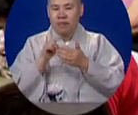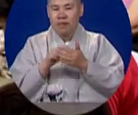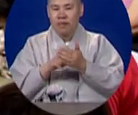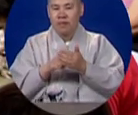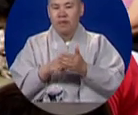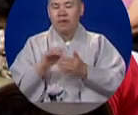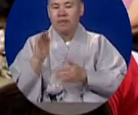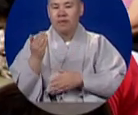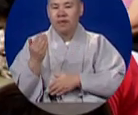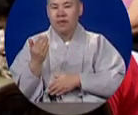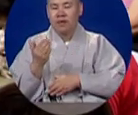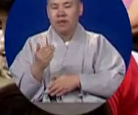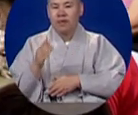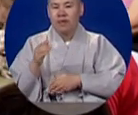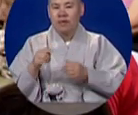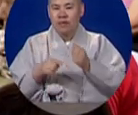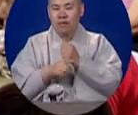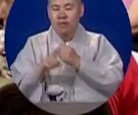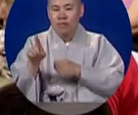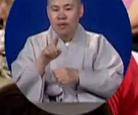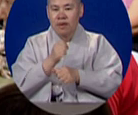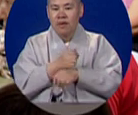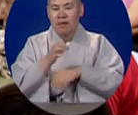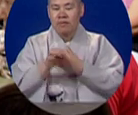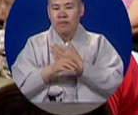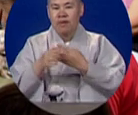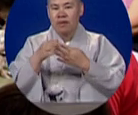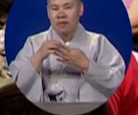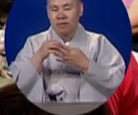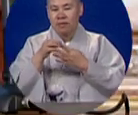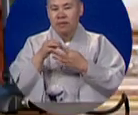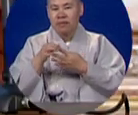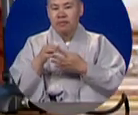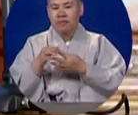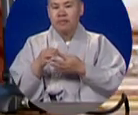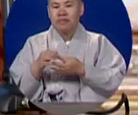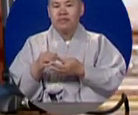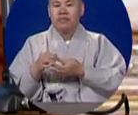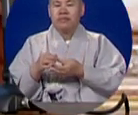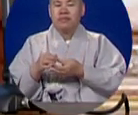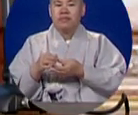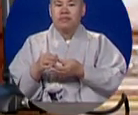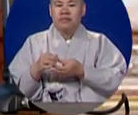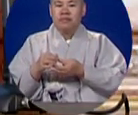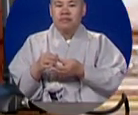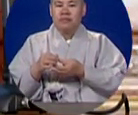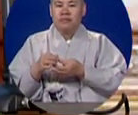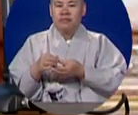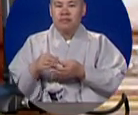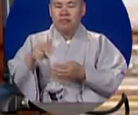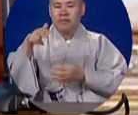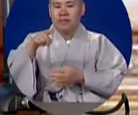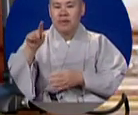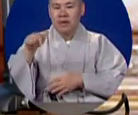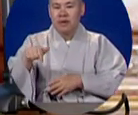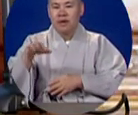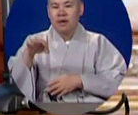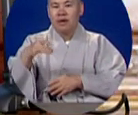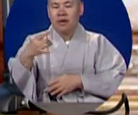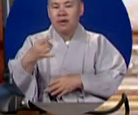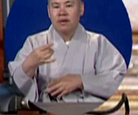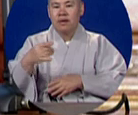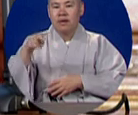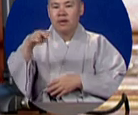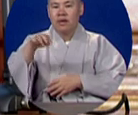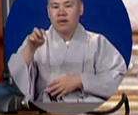그게 뭐냐 첫 번째가 작의 심소인데요 변행 중에